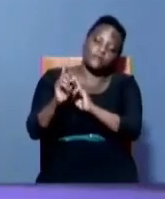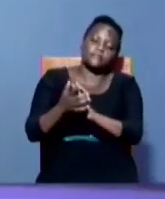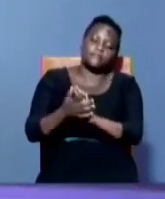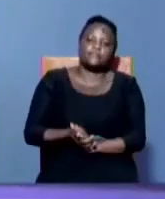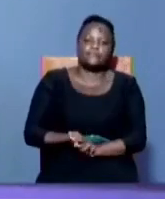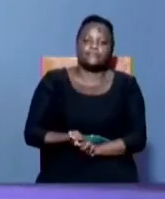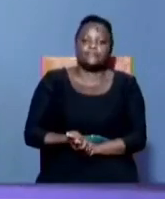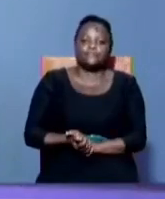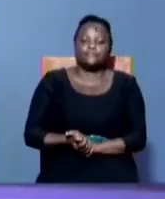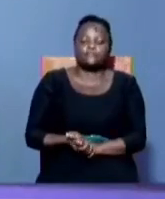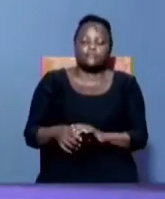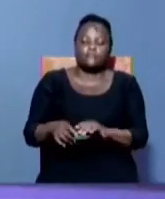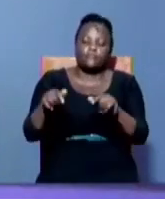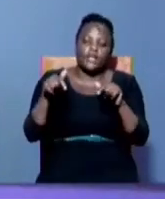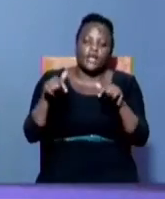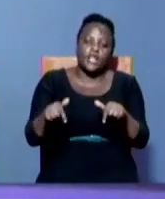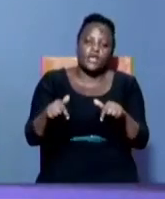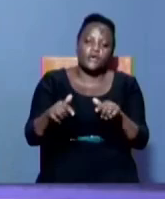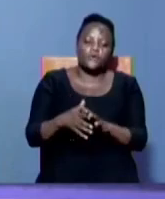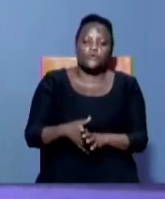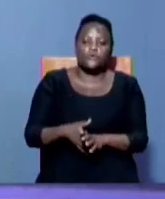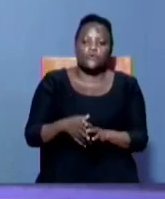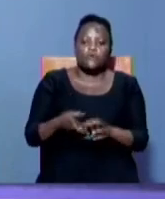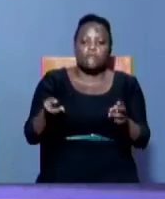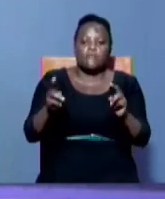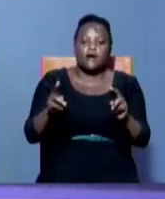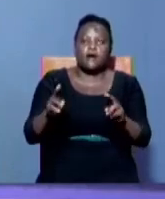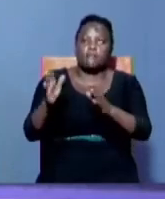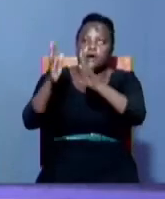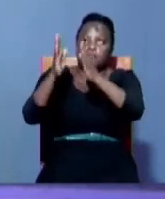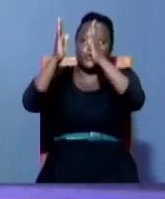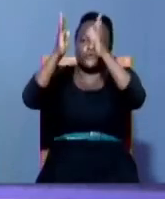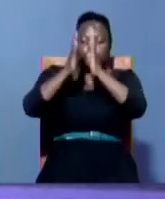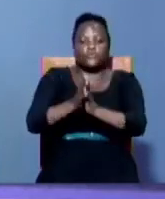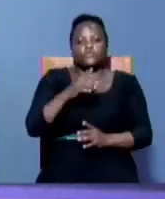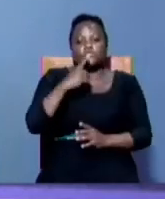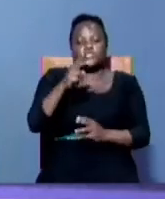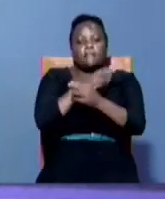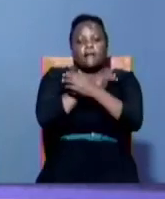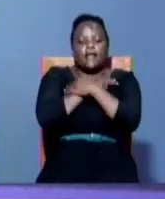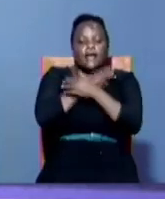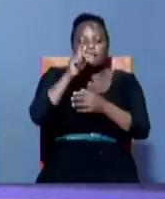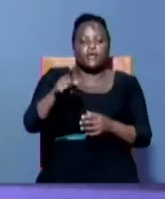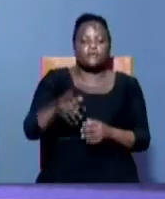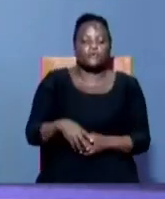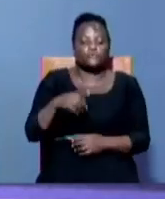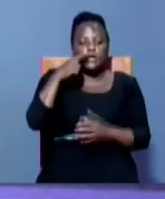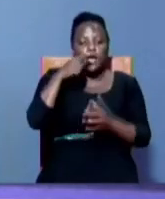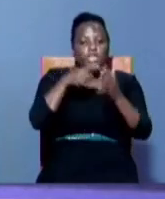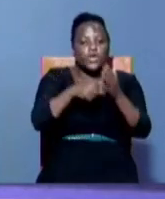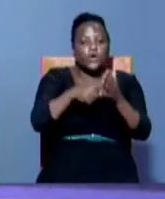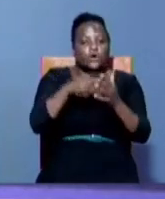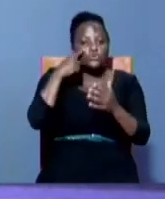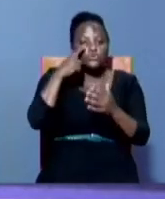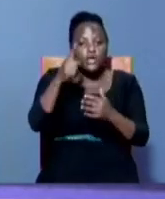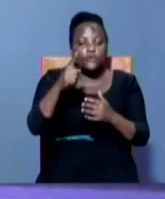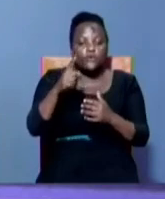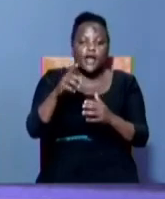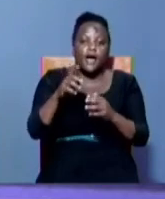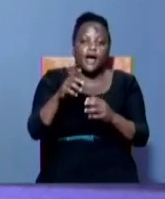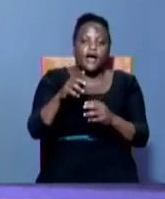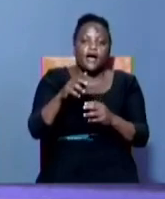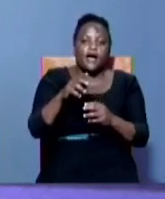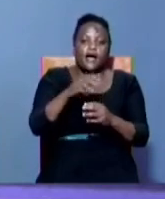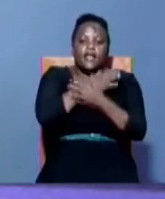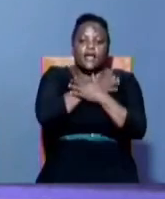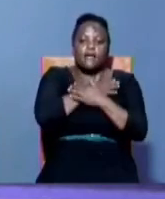Leo, eti leo mahakama ya mbinguni, watu tukisema neema ipo, tunaiona neema imepiga teke sheria.